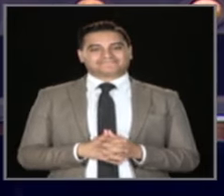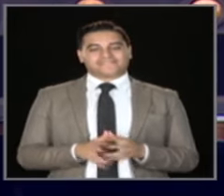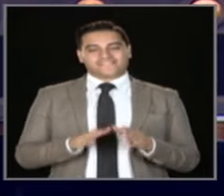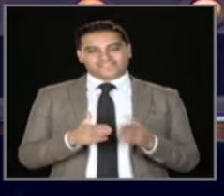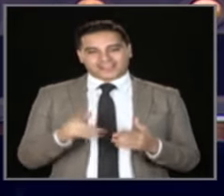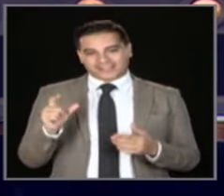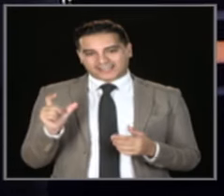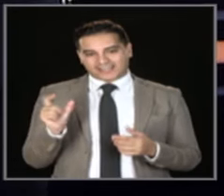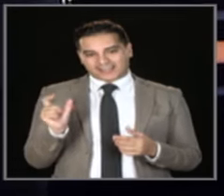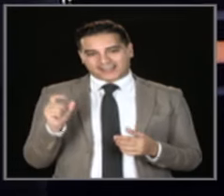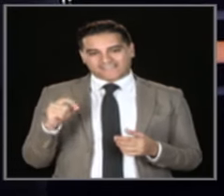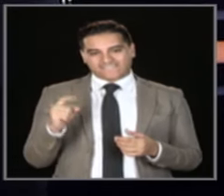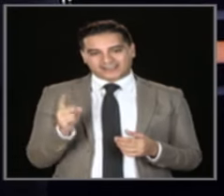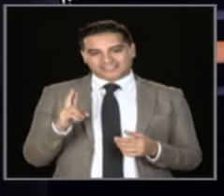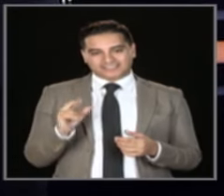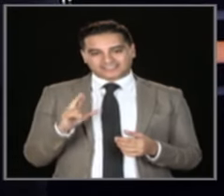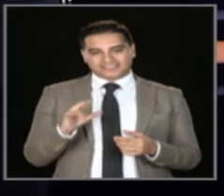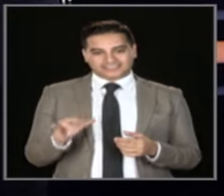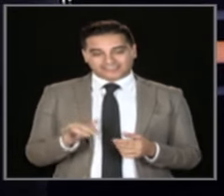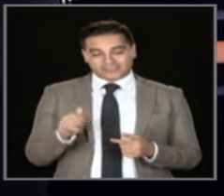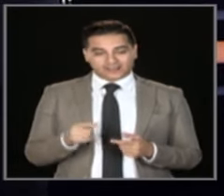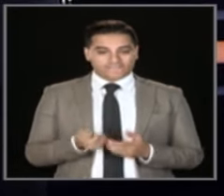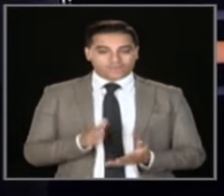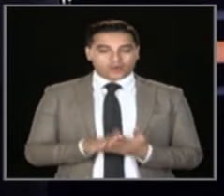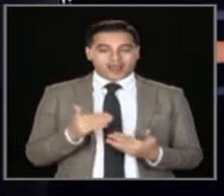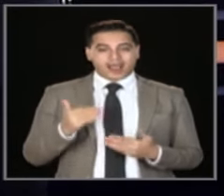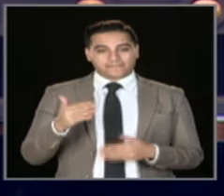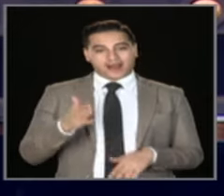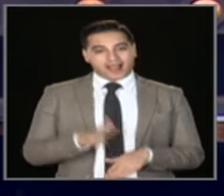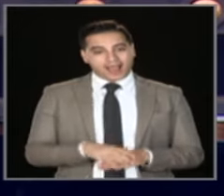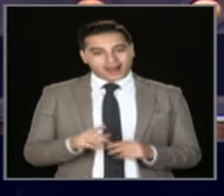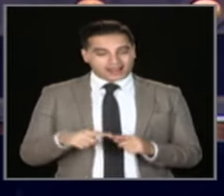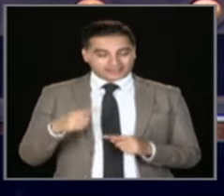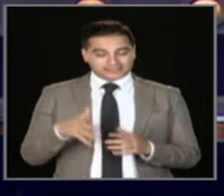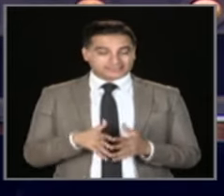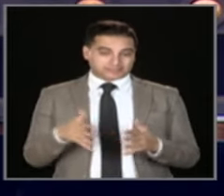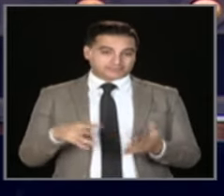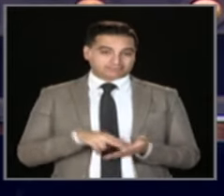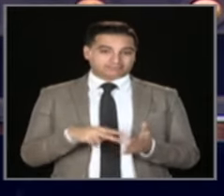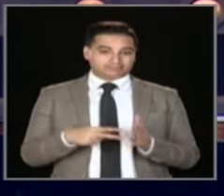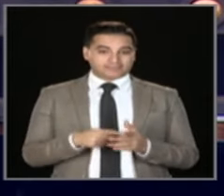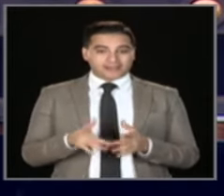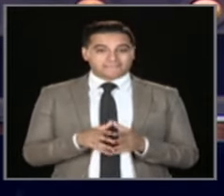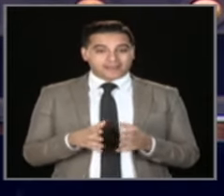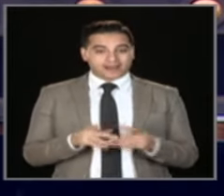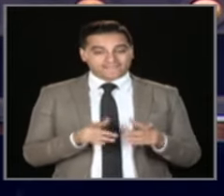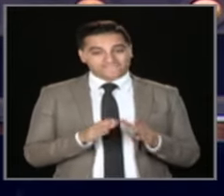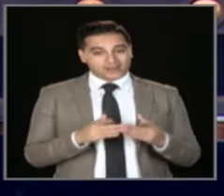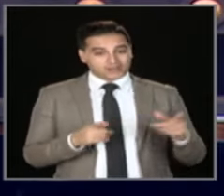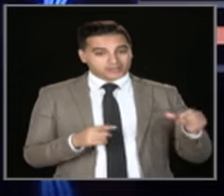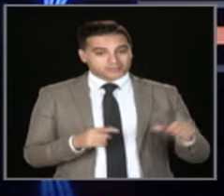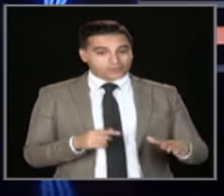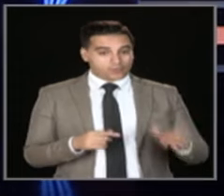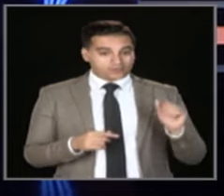فريق نفرتيتي ألف مبروك الثلاث نقاط، بقى عندكم أمل الحمد لله كبير شوية. ده مش معناها أن فريق المعز